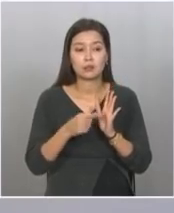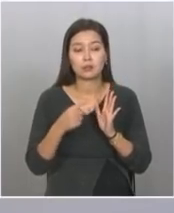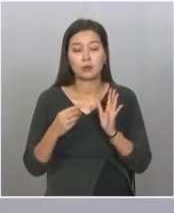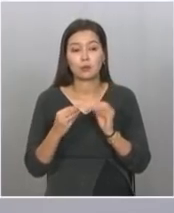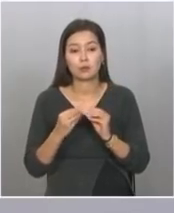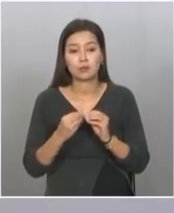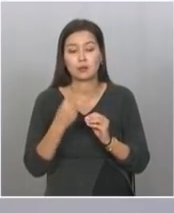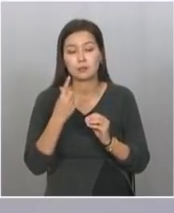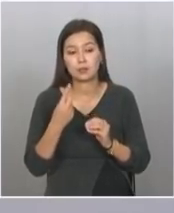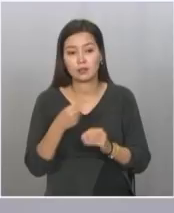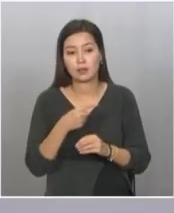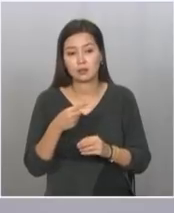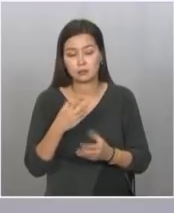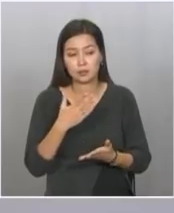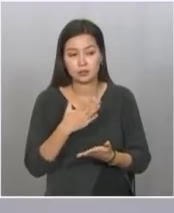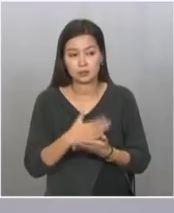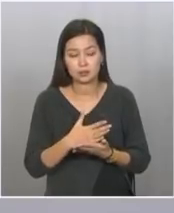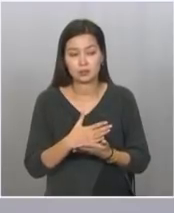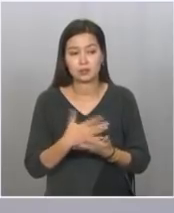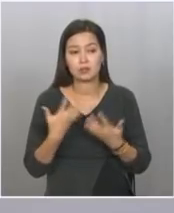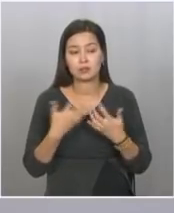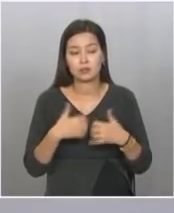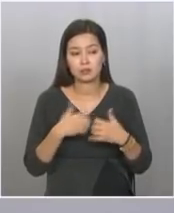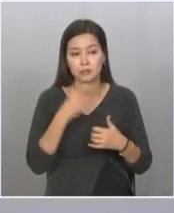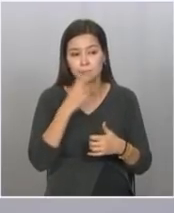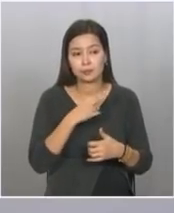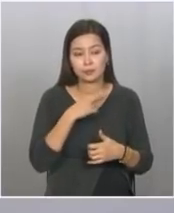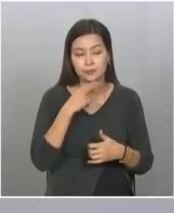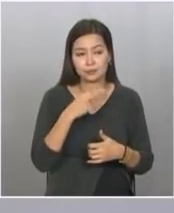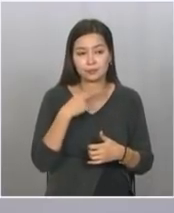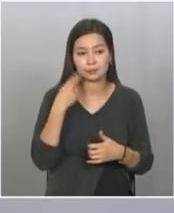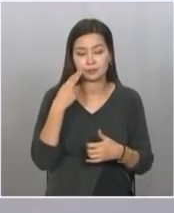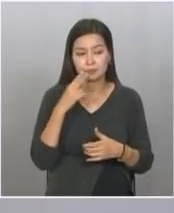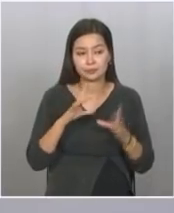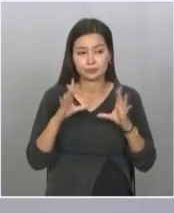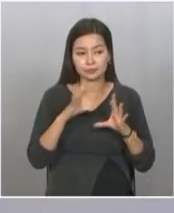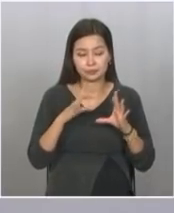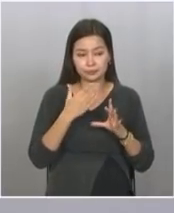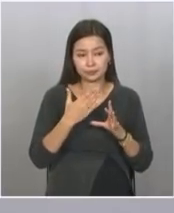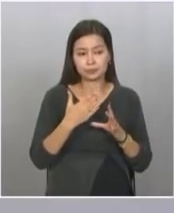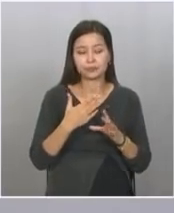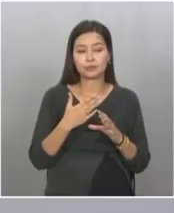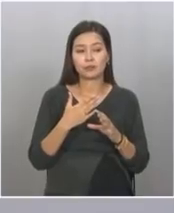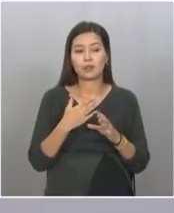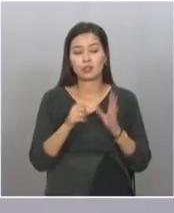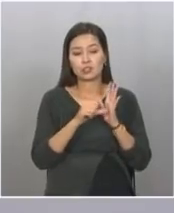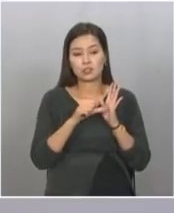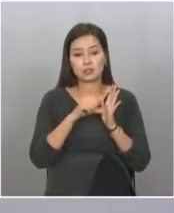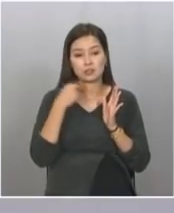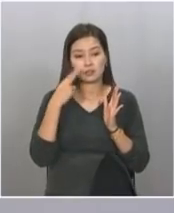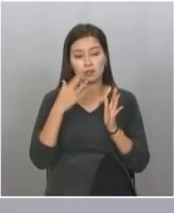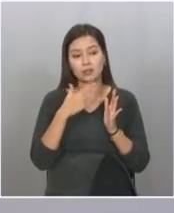10-нан 1-дің айырмасы берілген. Назар аударамыз. Бұл жерде бізде 10 бөліктің 6-ы боялған, ал мына жерде